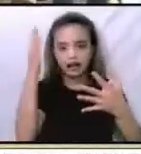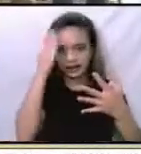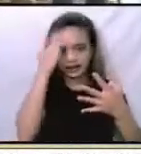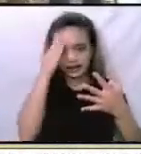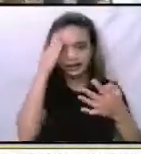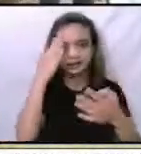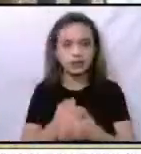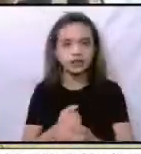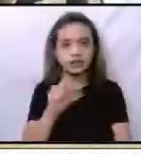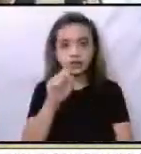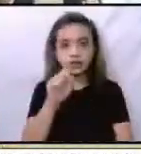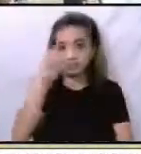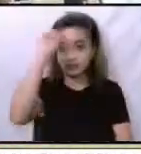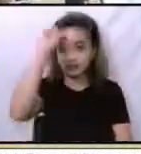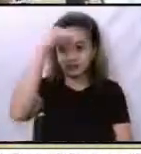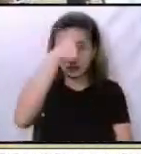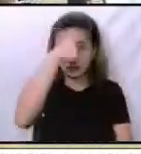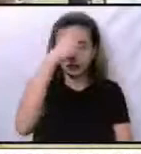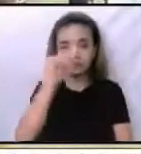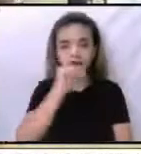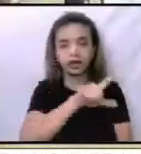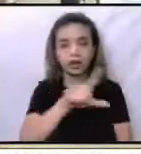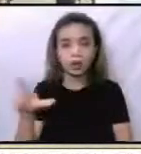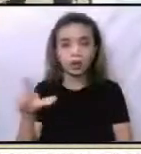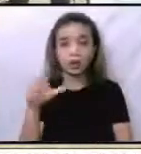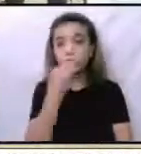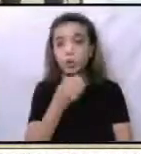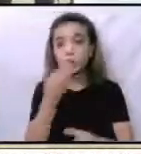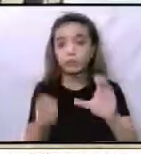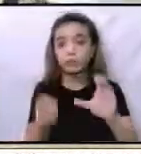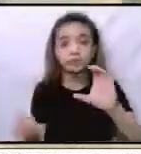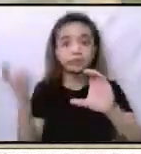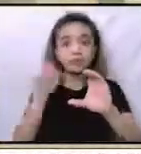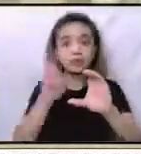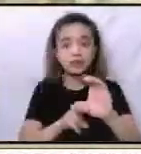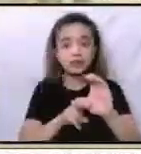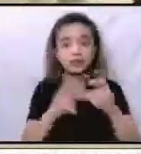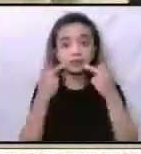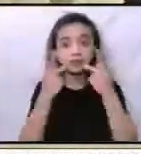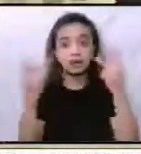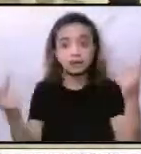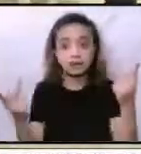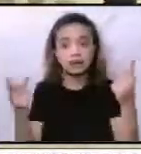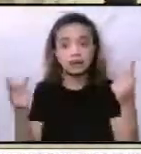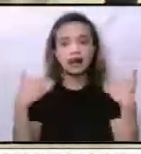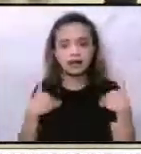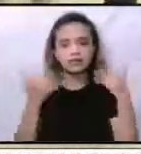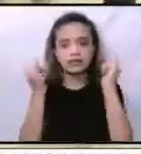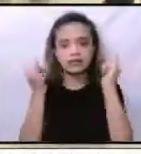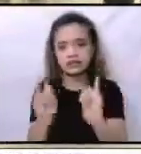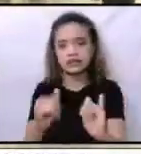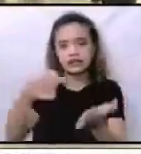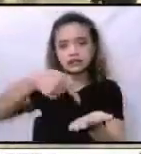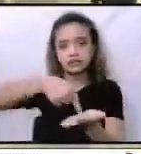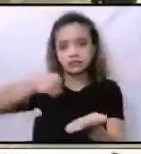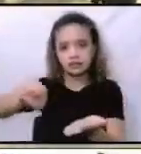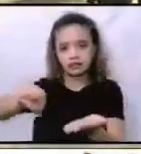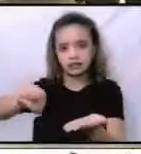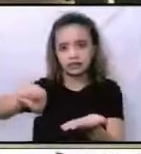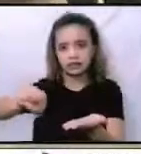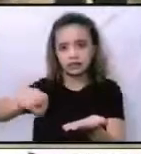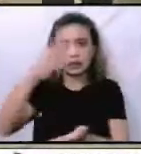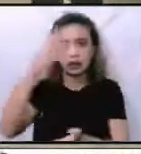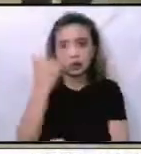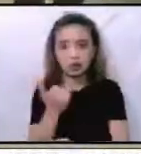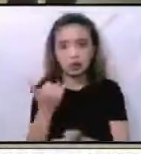paalala ha, lahat po ng mga sasakay sa mga pampublikong transportasyon, may bayad na rin po ngayong araw, lalo na grabe na rin yung bigat ng